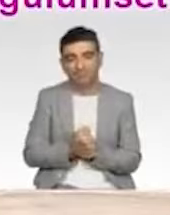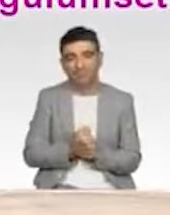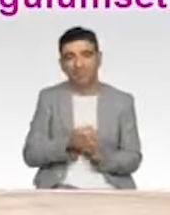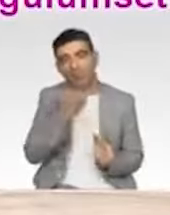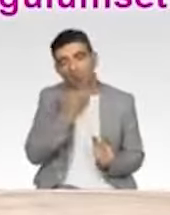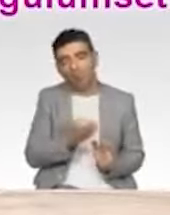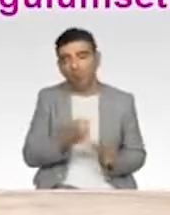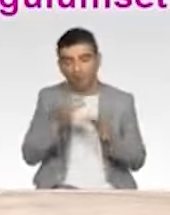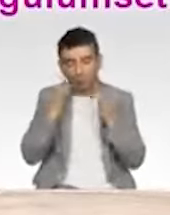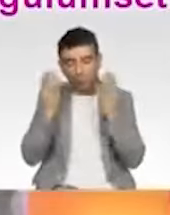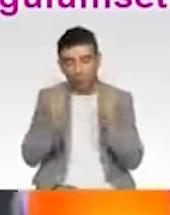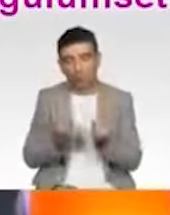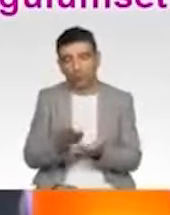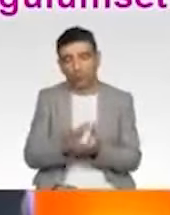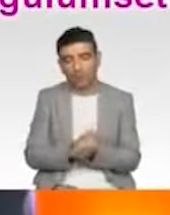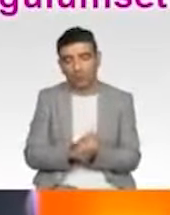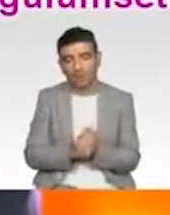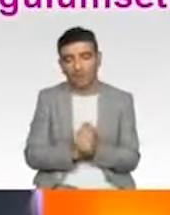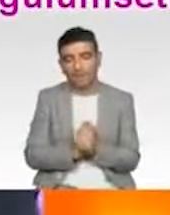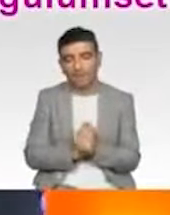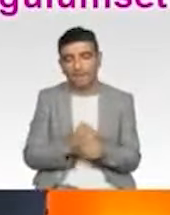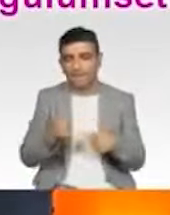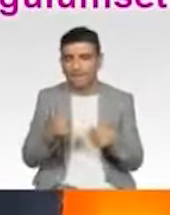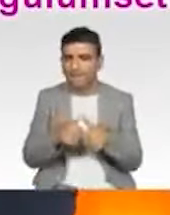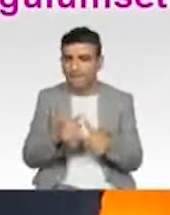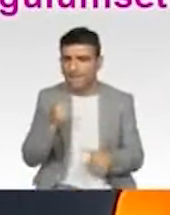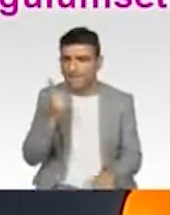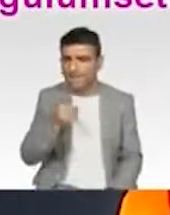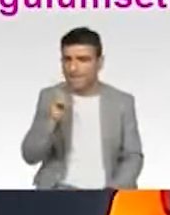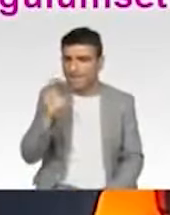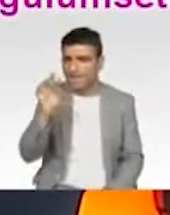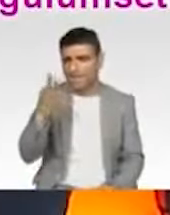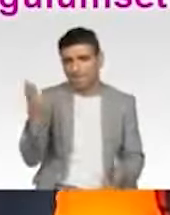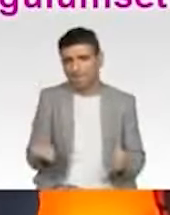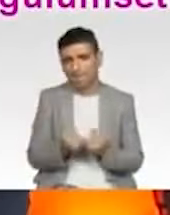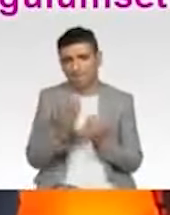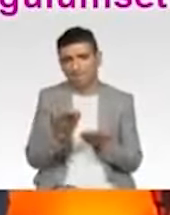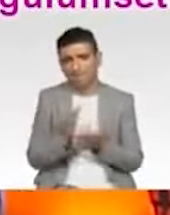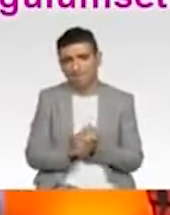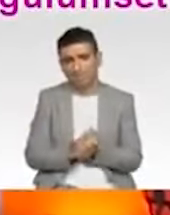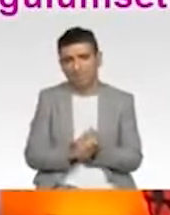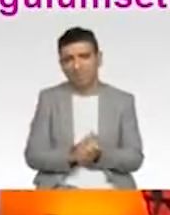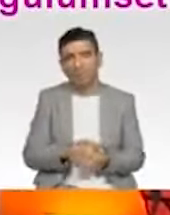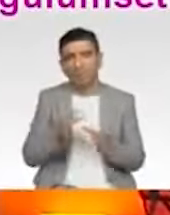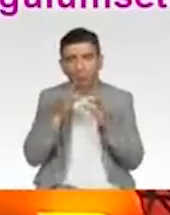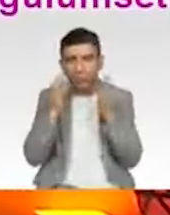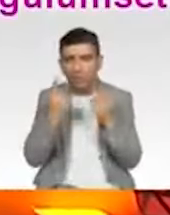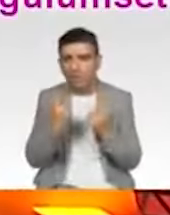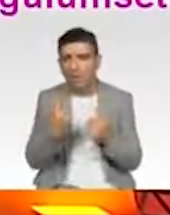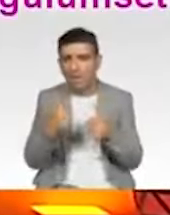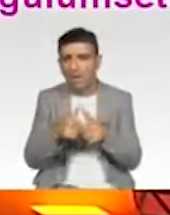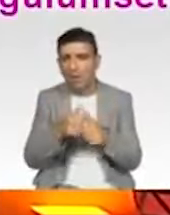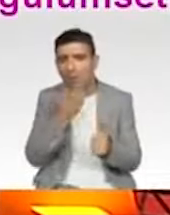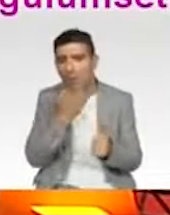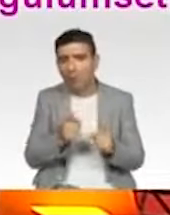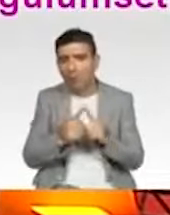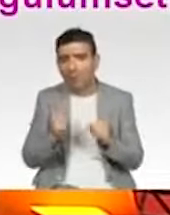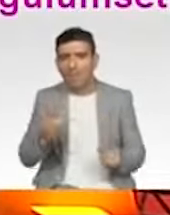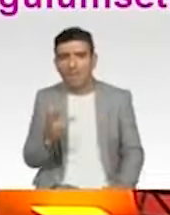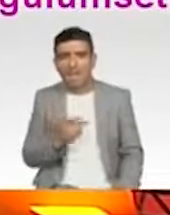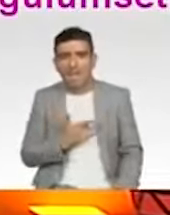Allah da aynen. Şey. Zaten bu üç strateji evlilikten %90'ını kurtarır herhalde. Tabii aynen. Hocam mutlu bir evliliğin ömür uzatmadaki